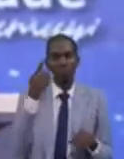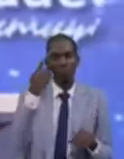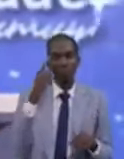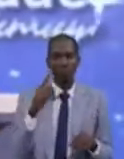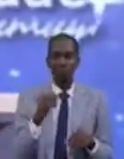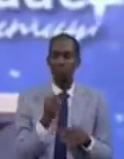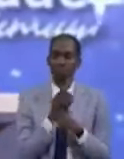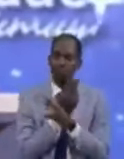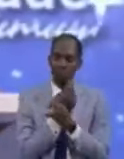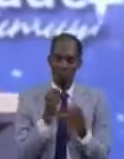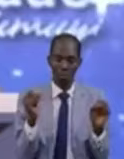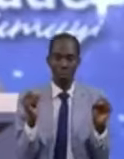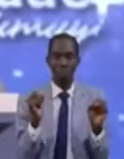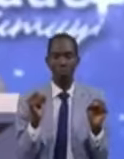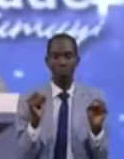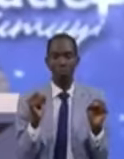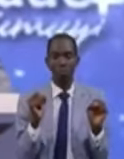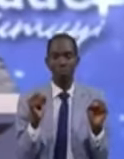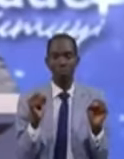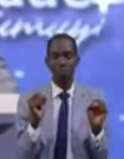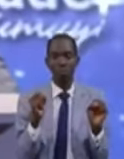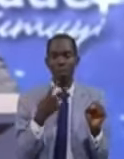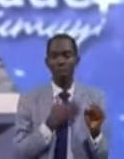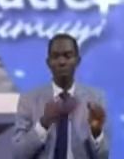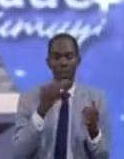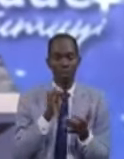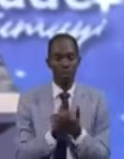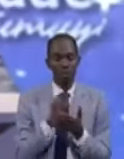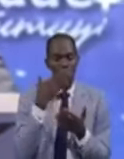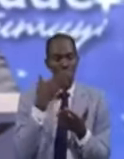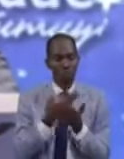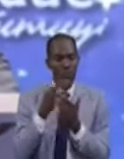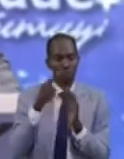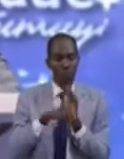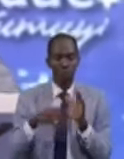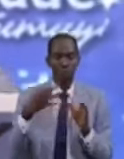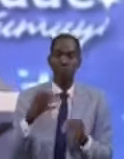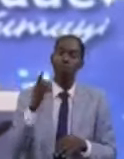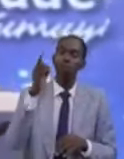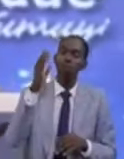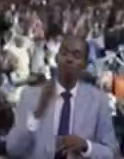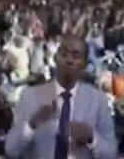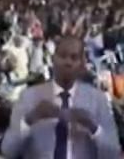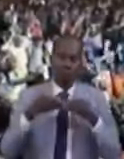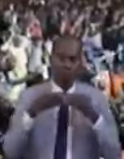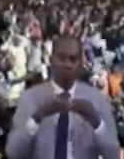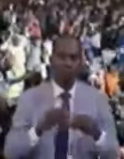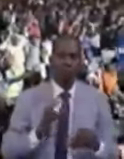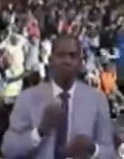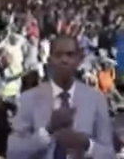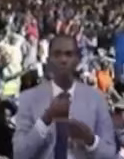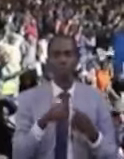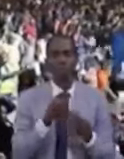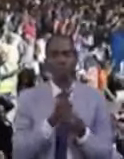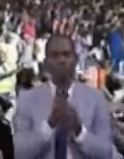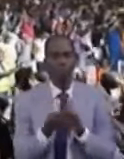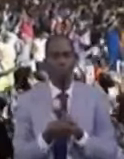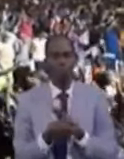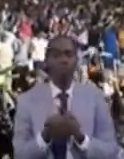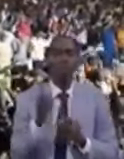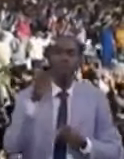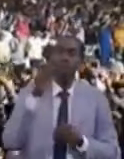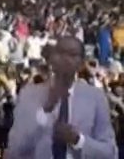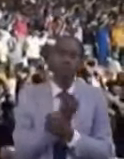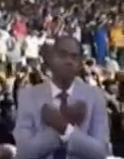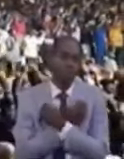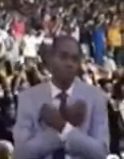rédemption et cette bonté de Dieu conduit à la repentance il nous